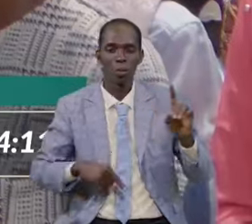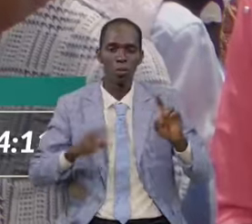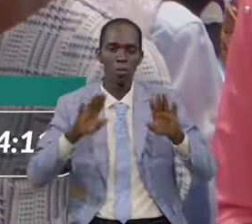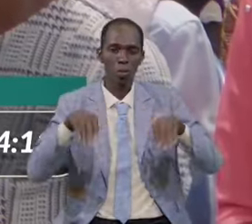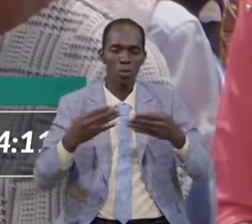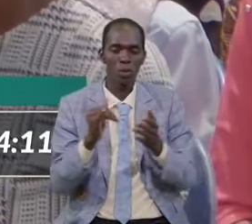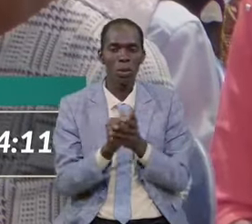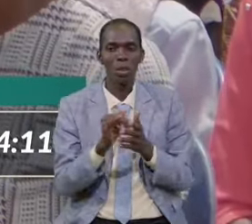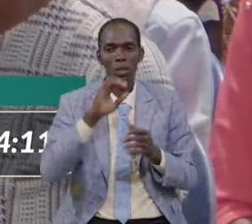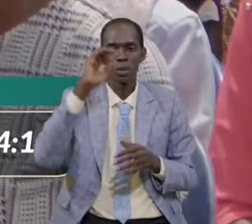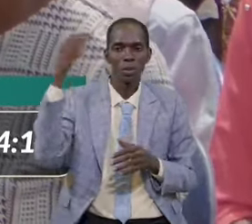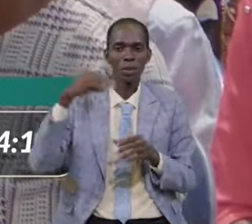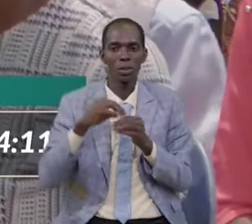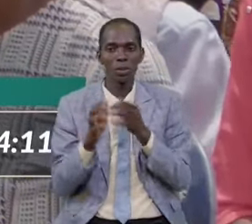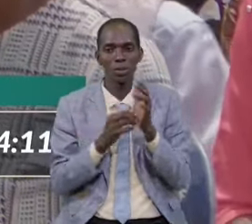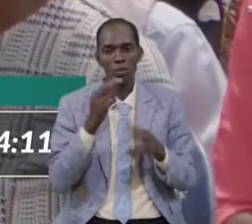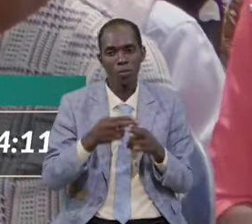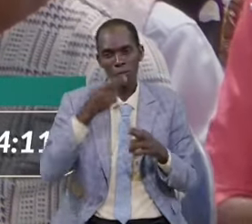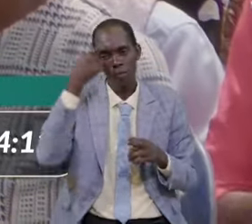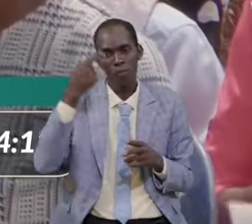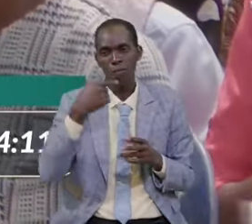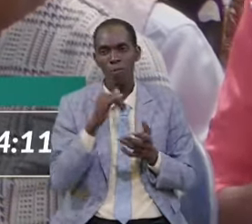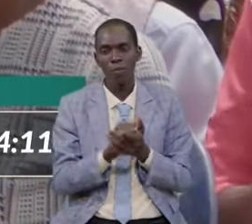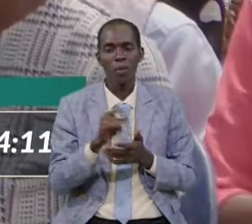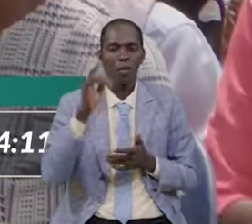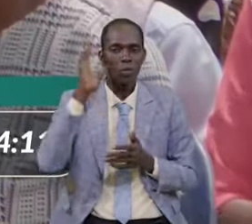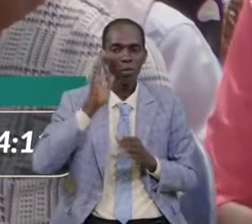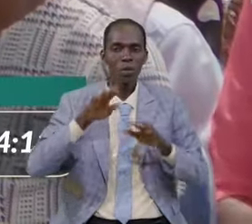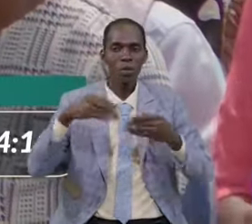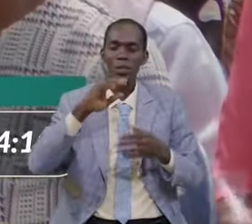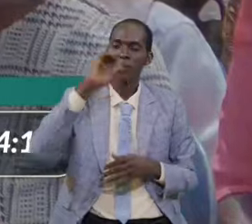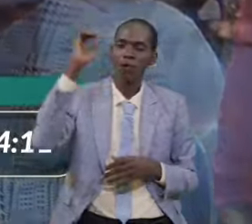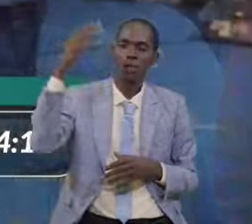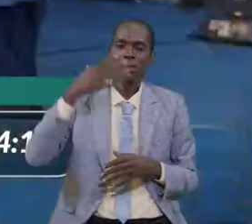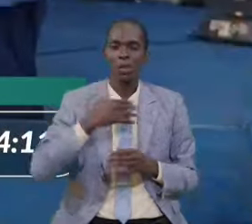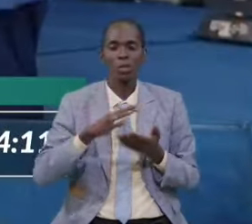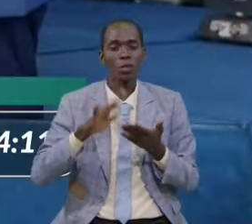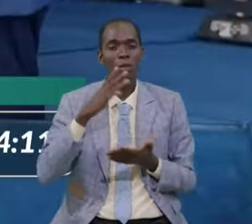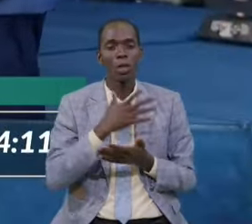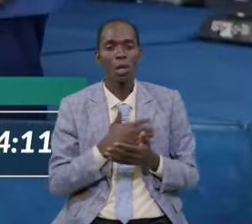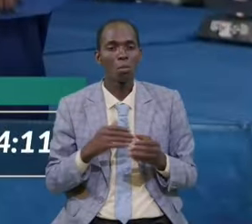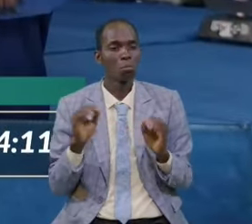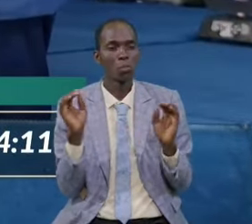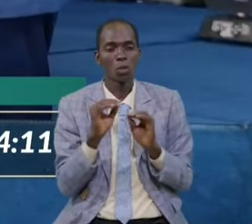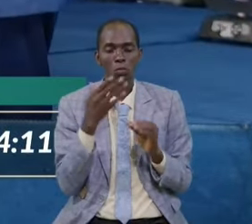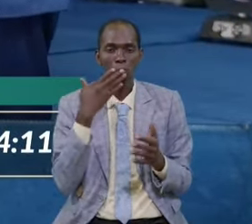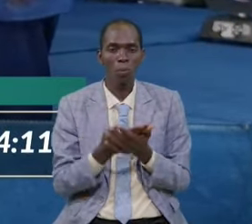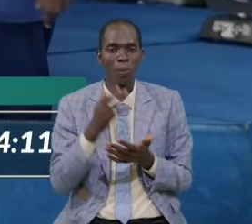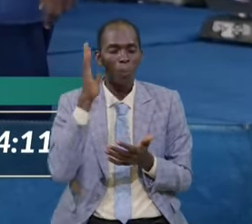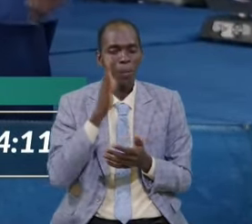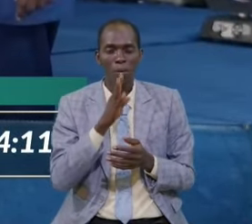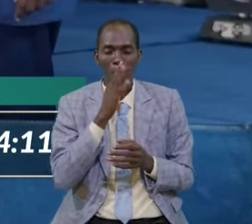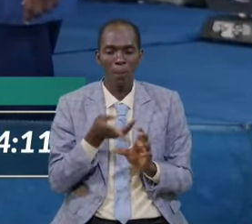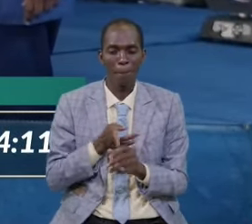dit, il te donnera la grâce et la gloire. Et il ne refuse aucun bien à ceux qui marchent dans